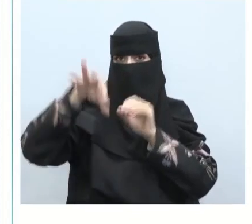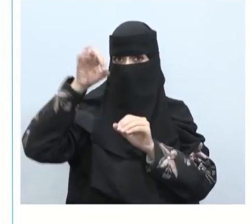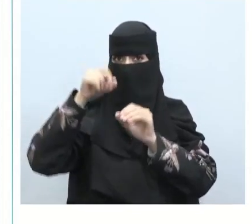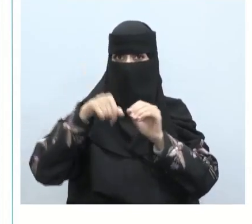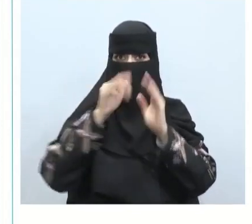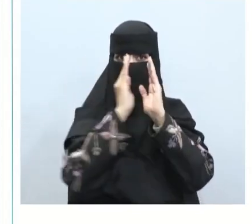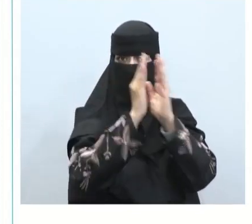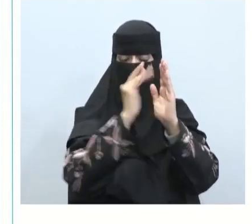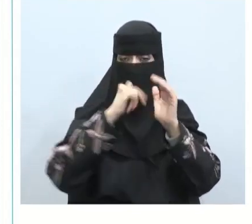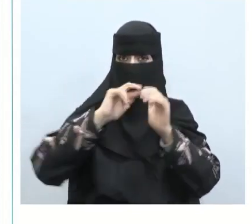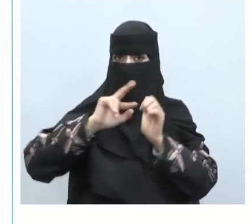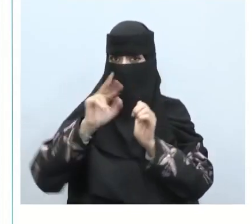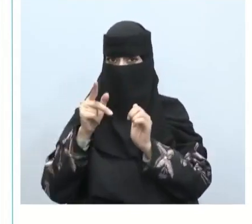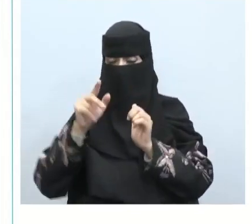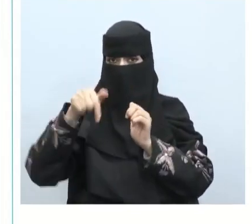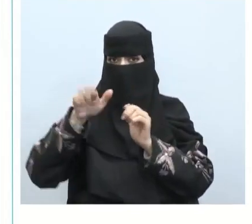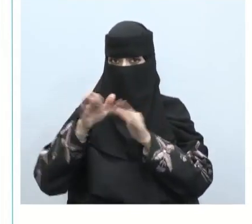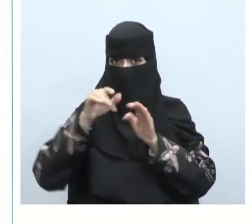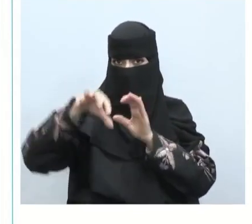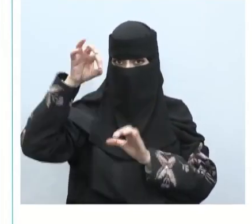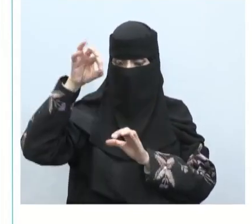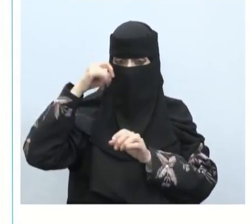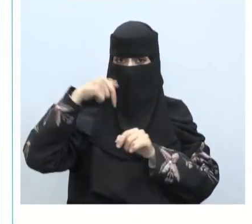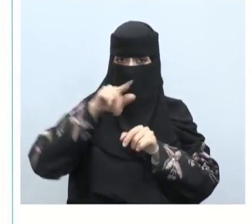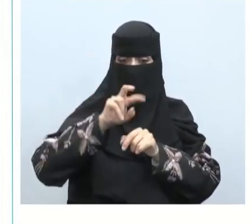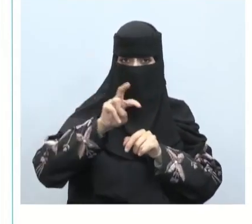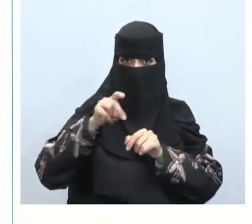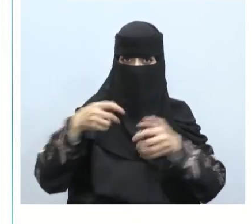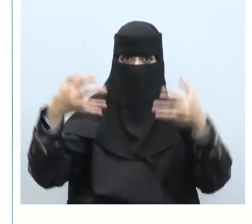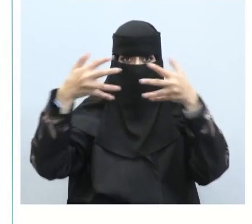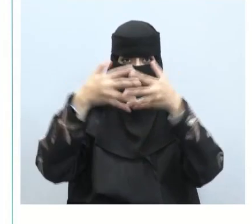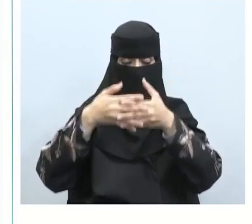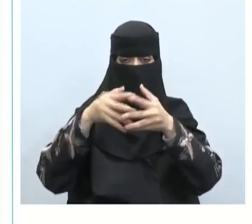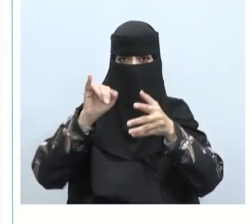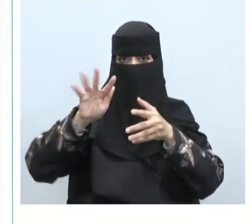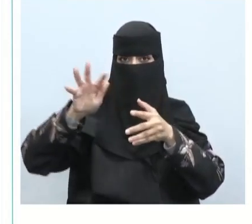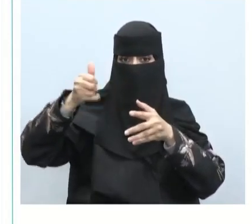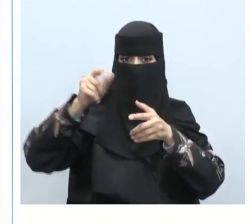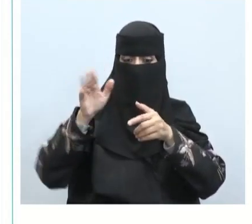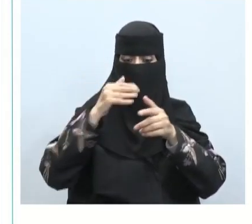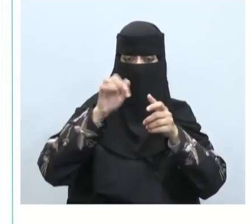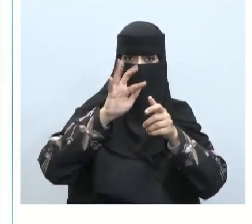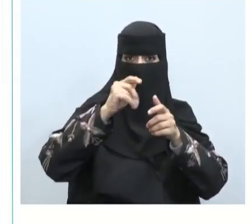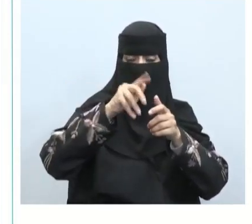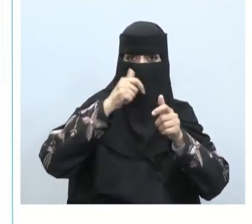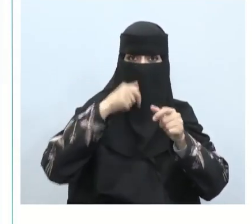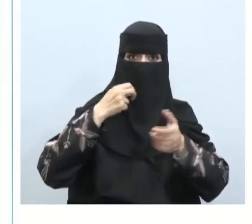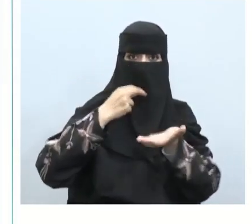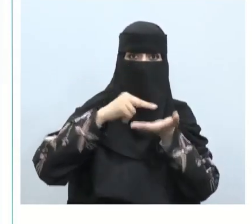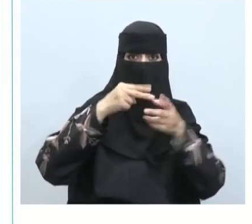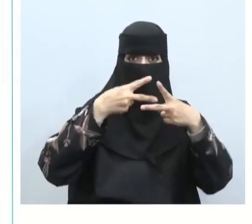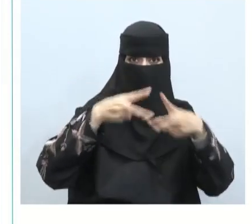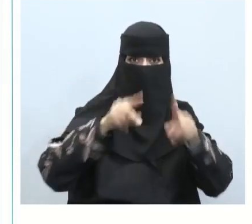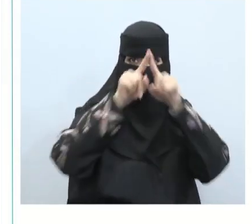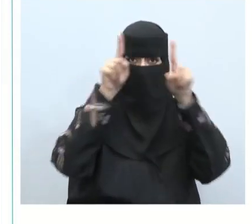المجلد ثم بالزر الايمن عليه ننقر على مشاركه ثم مشاركه فيتم فتح